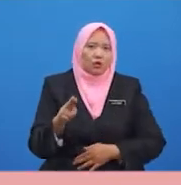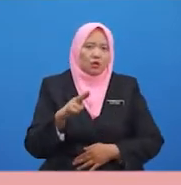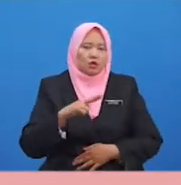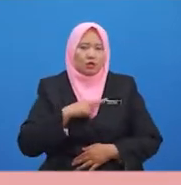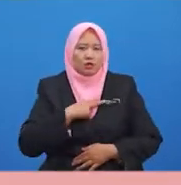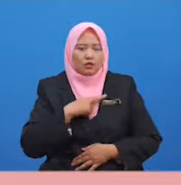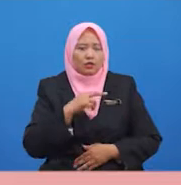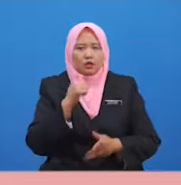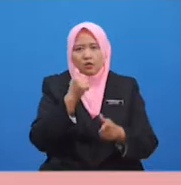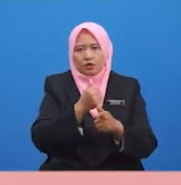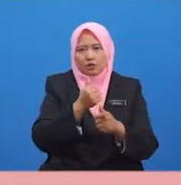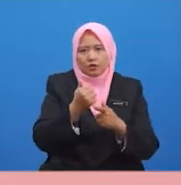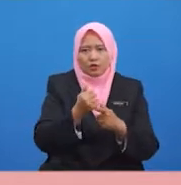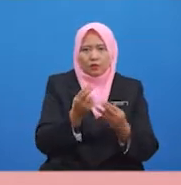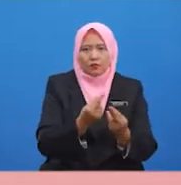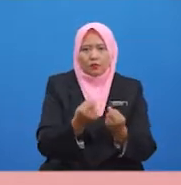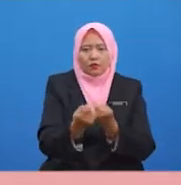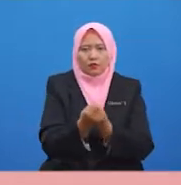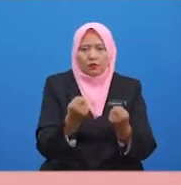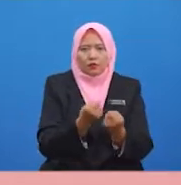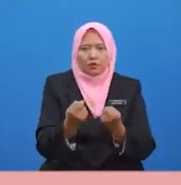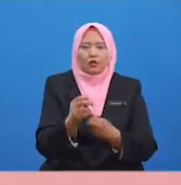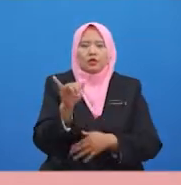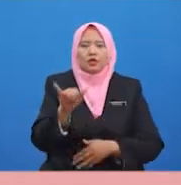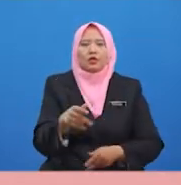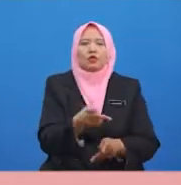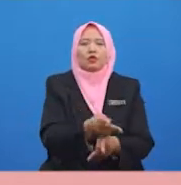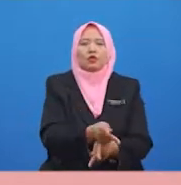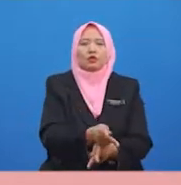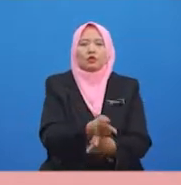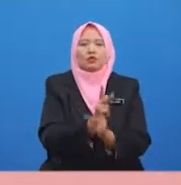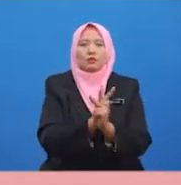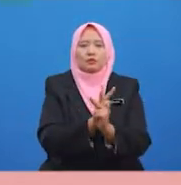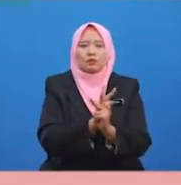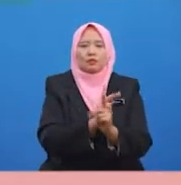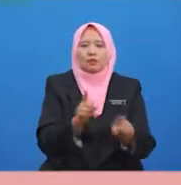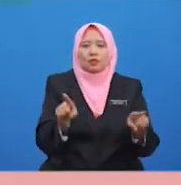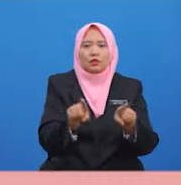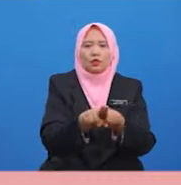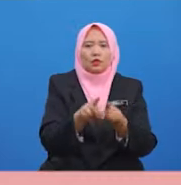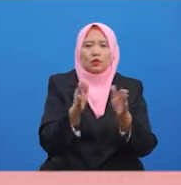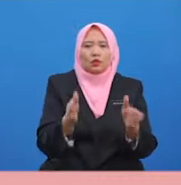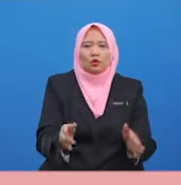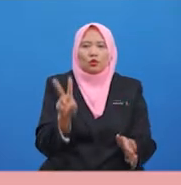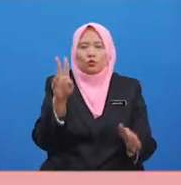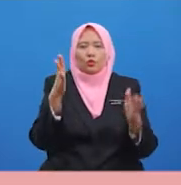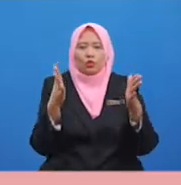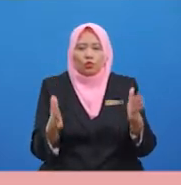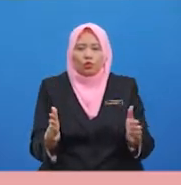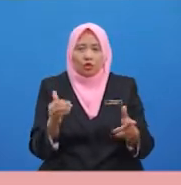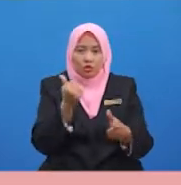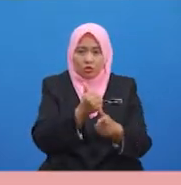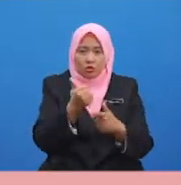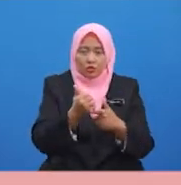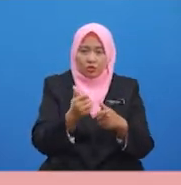harta atau perniagaan yang dikongsi bersama oleh dua orang atau lebih.